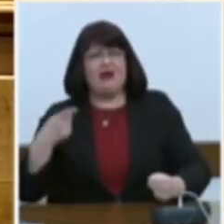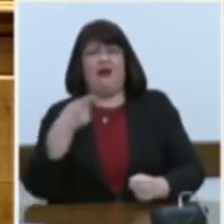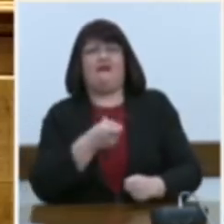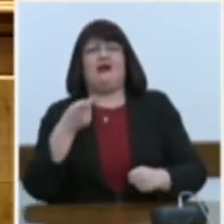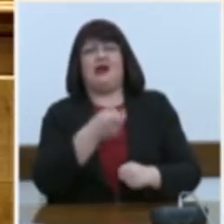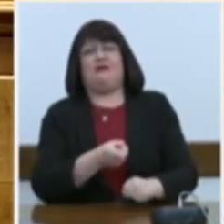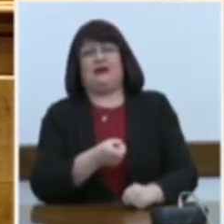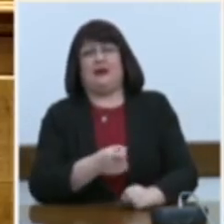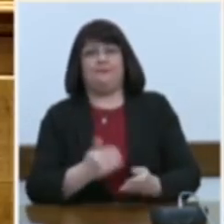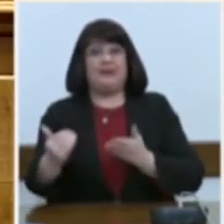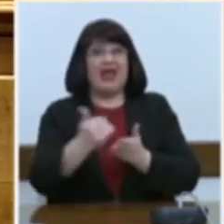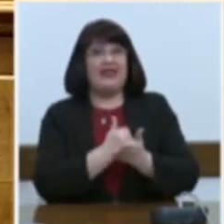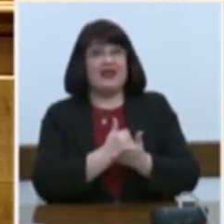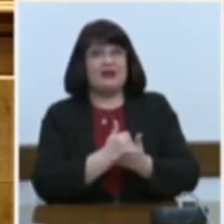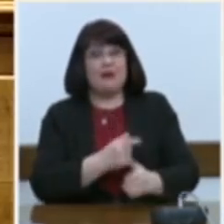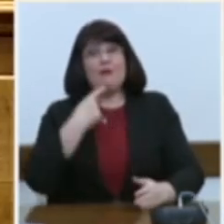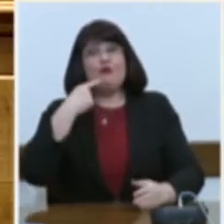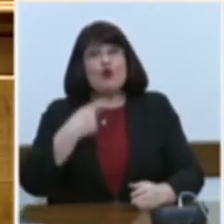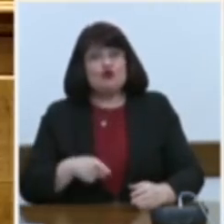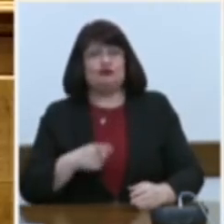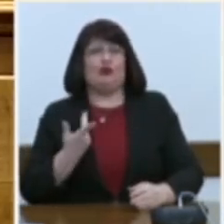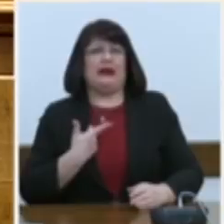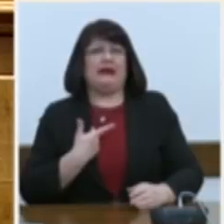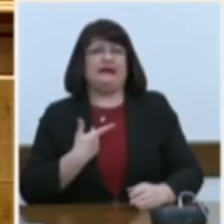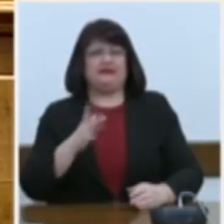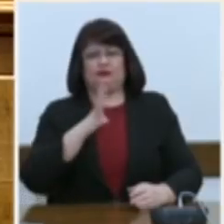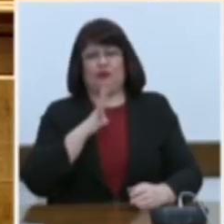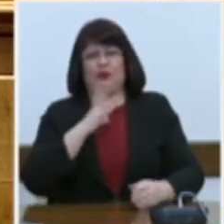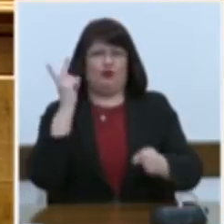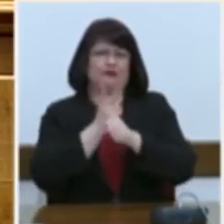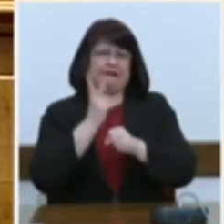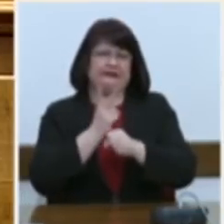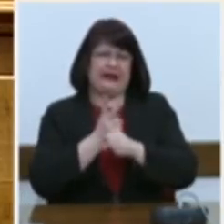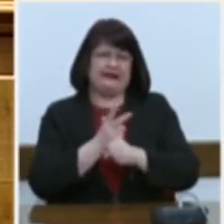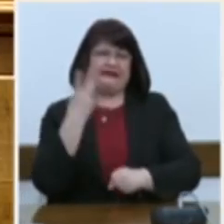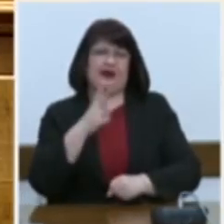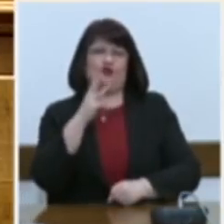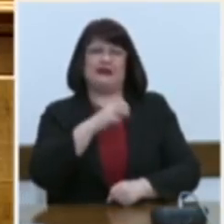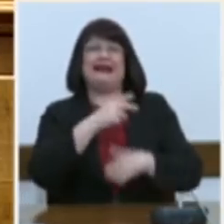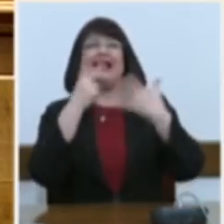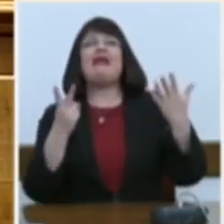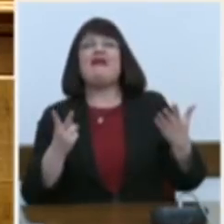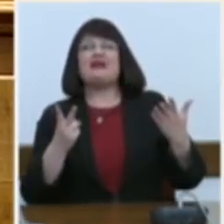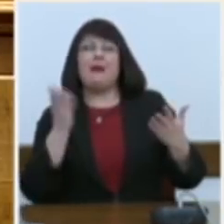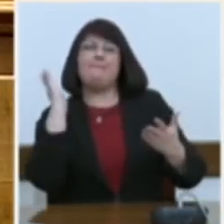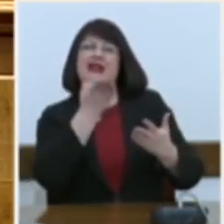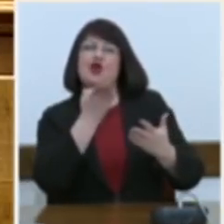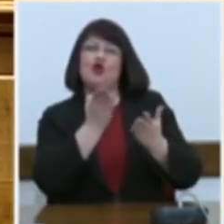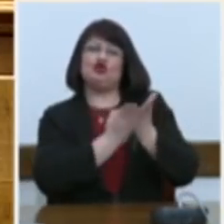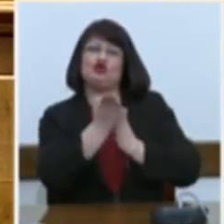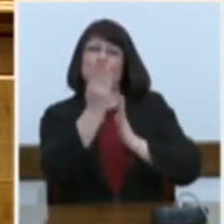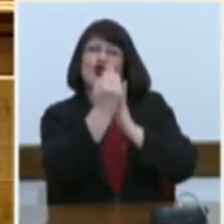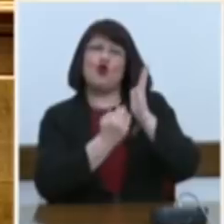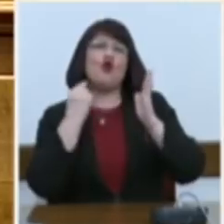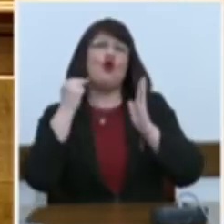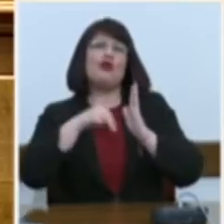Το αδίκημα της προσβολής της γενετήσιας αξιοπρέπειας, το 337 του ποινικού κώδικα, παραμένει